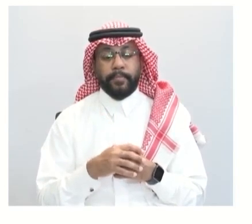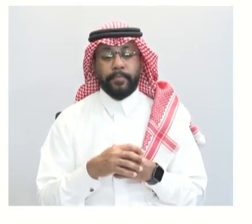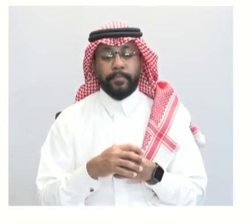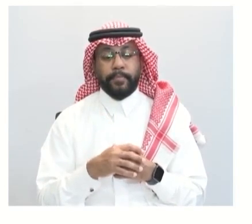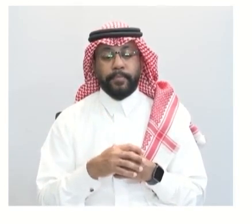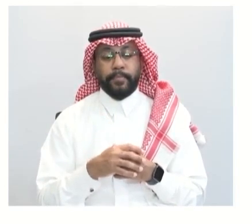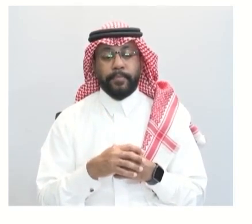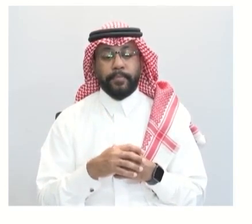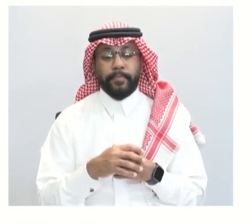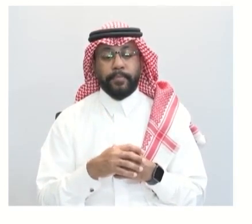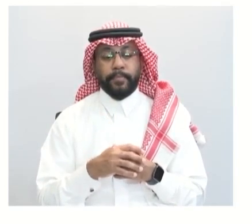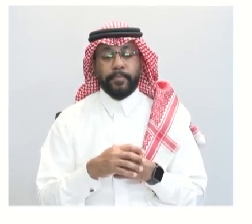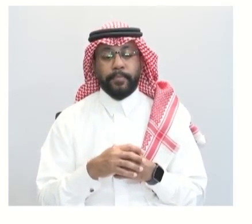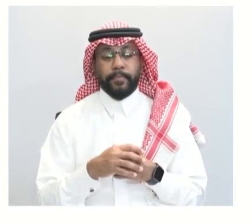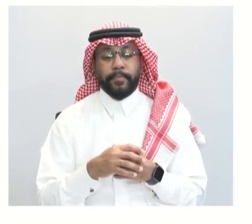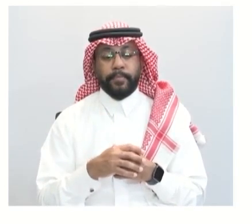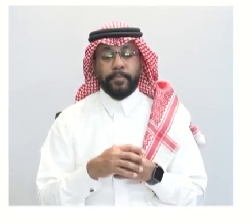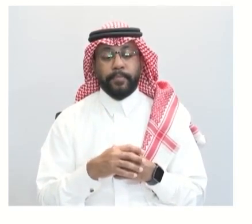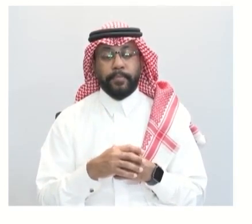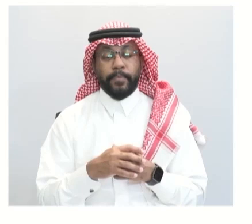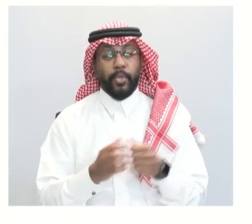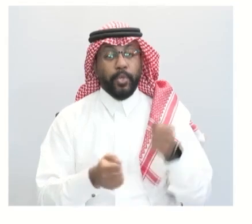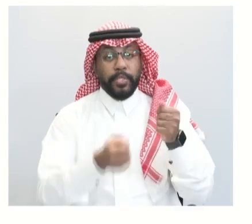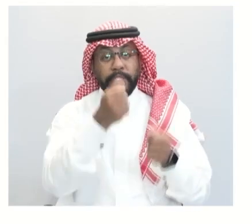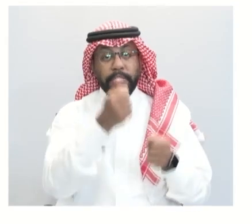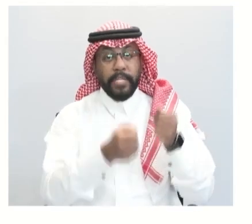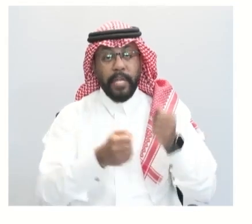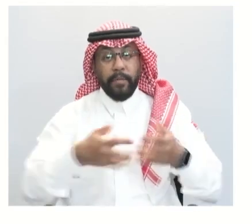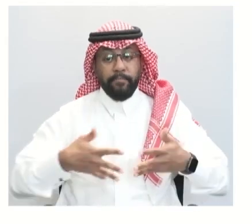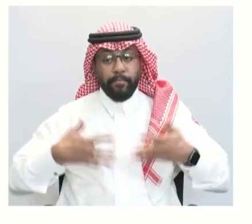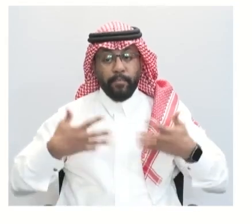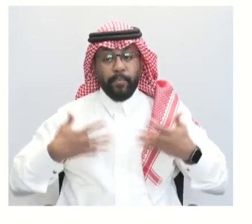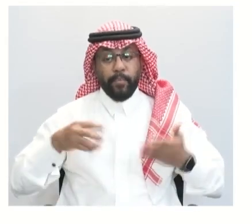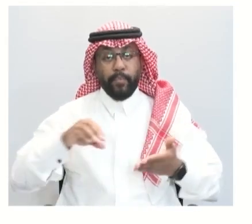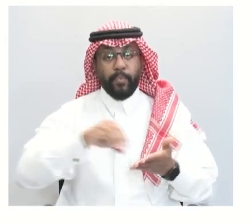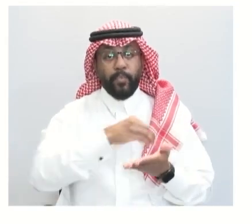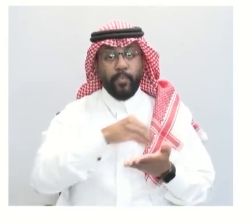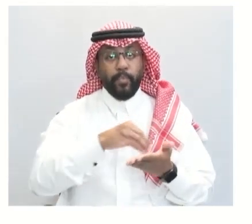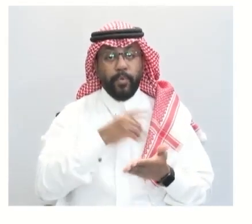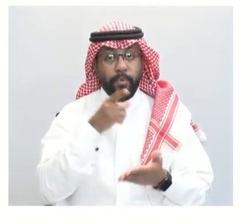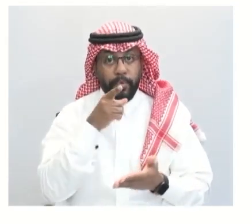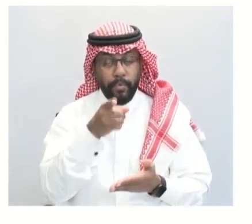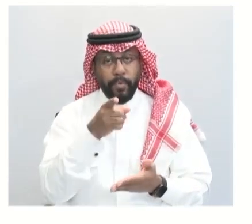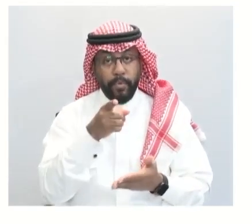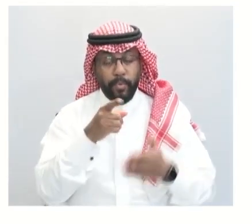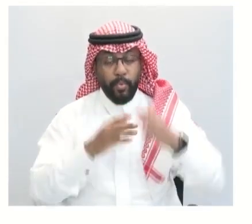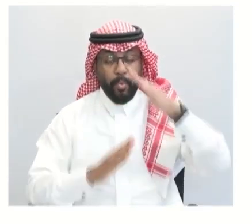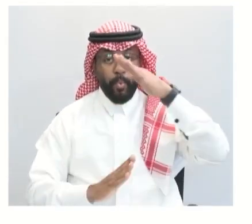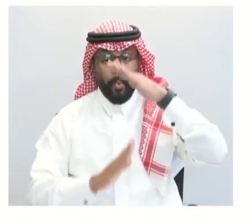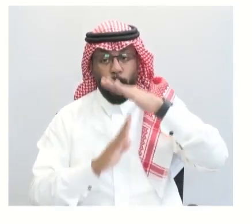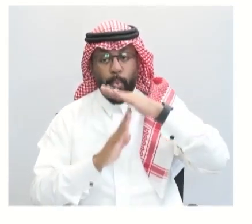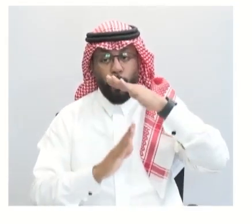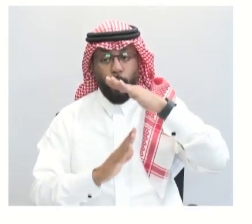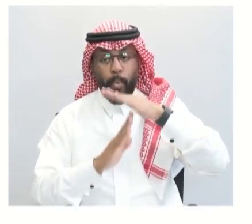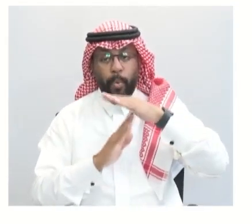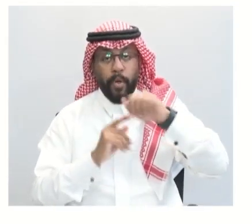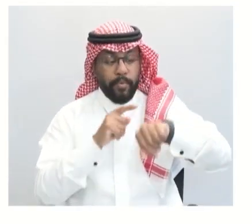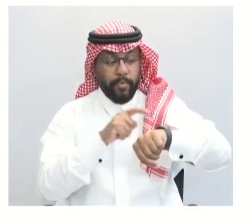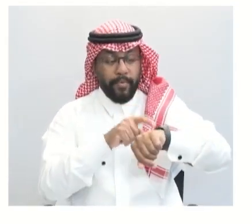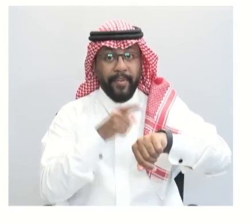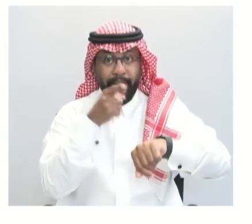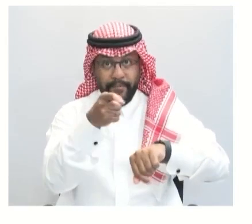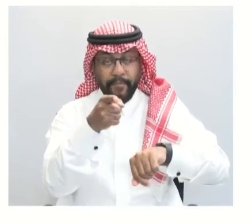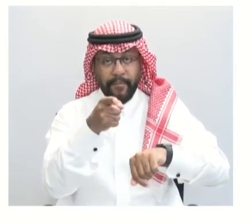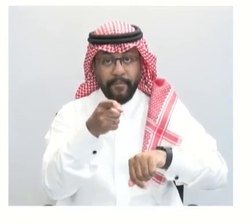لشراء هذا الشيء المبين في الصوره في نعم او لا الان بعض الوقت